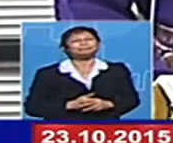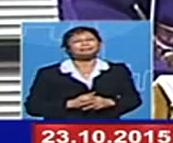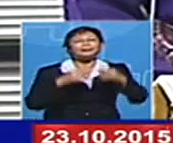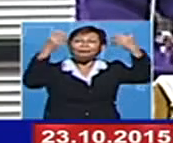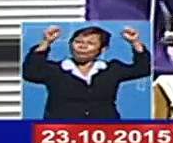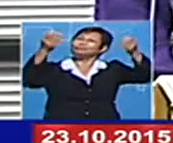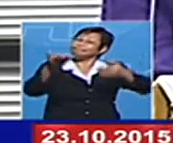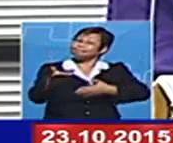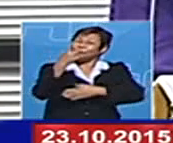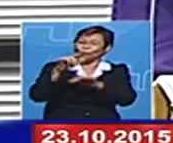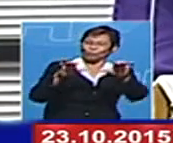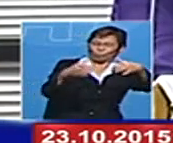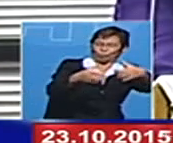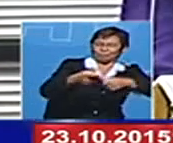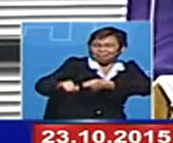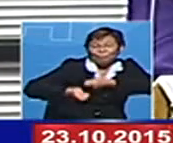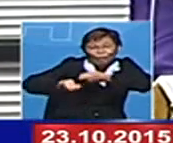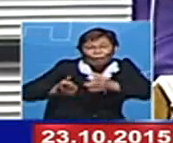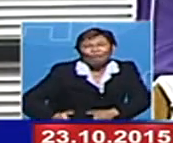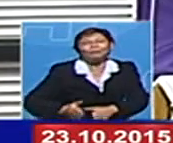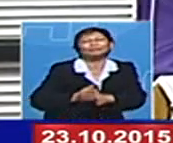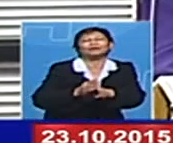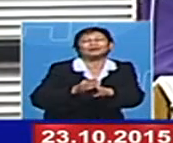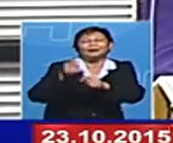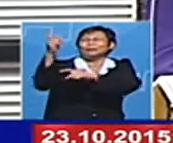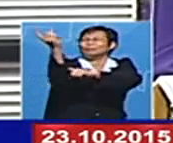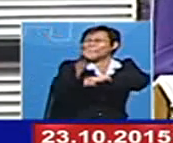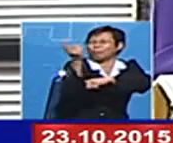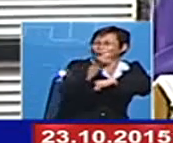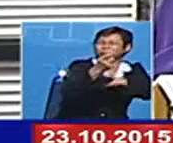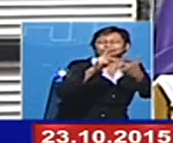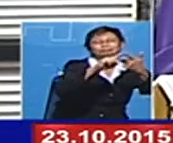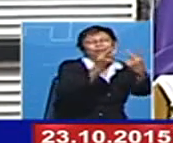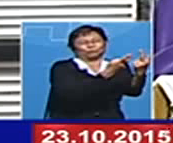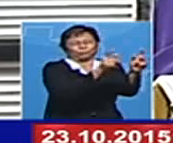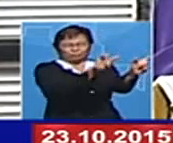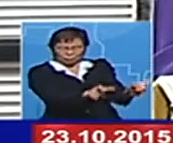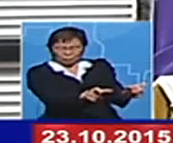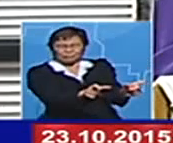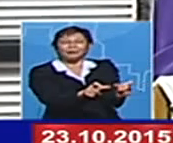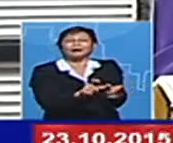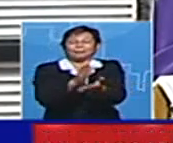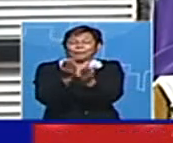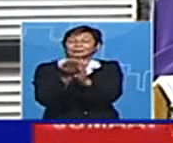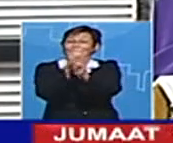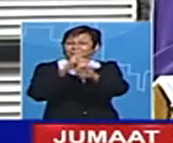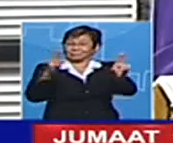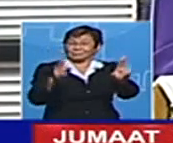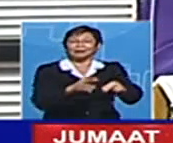di-pertua untuk golongan pesawah perkebun kecil dan penoris getah pula bajet kali ini menyediakan